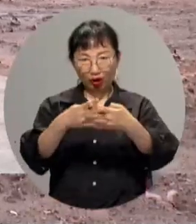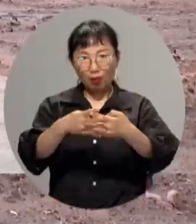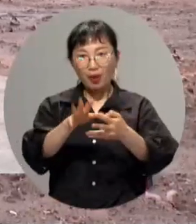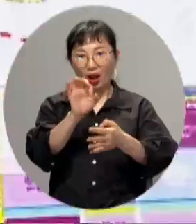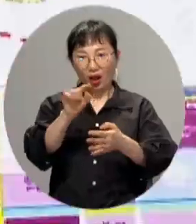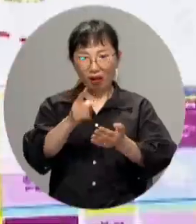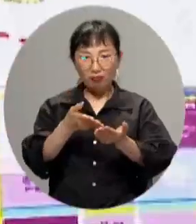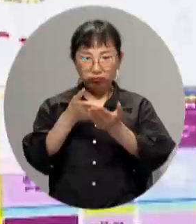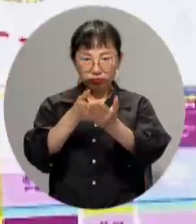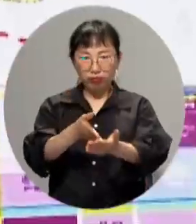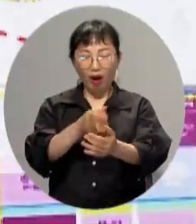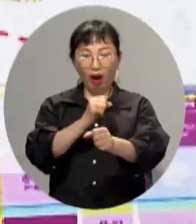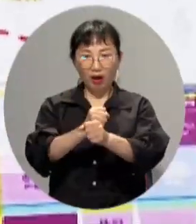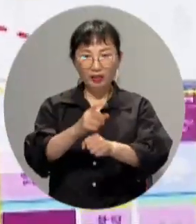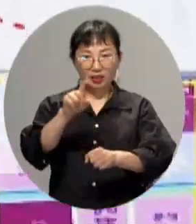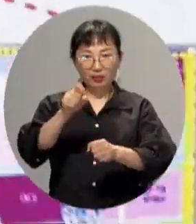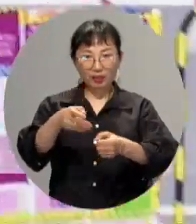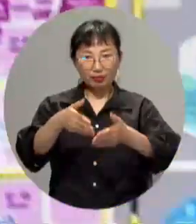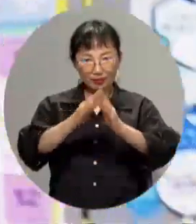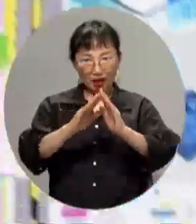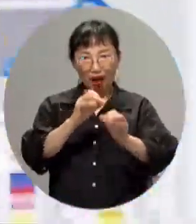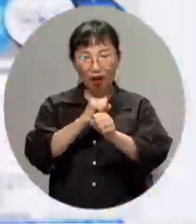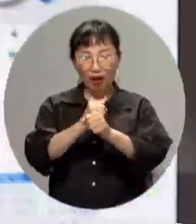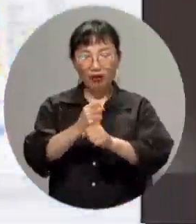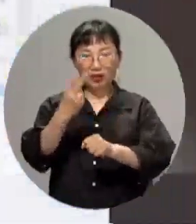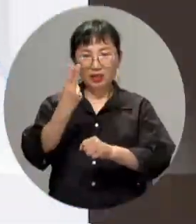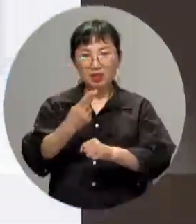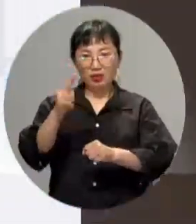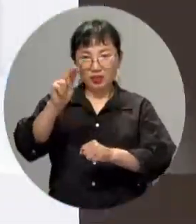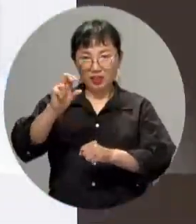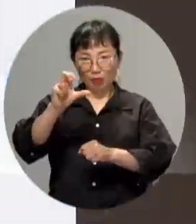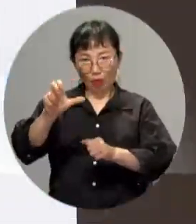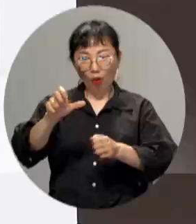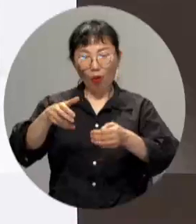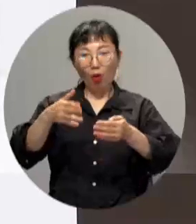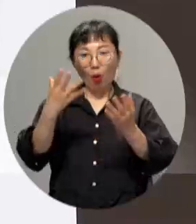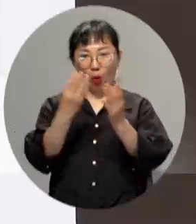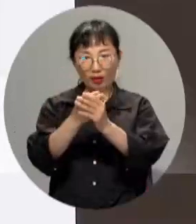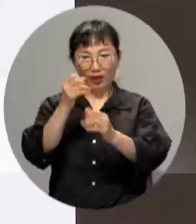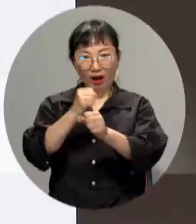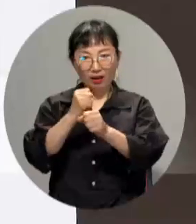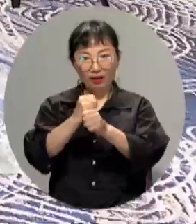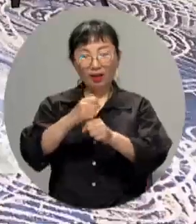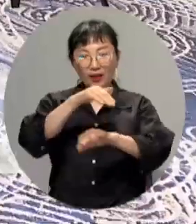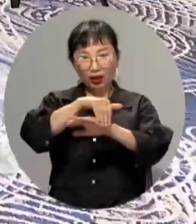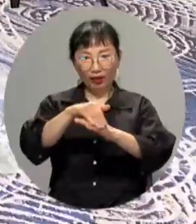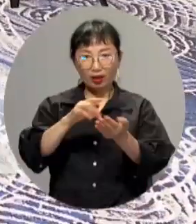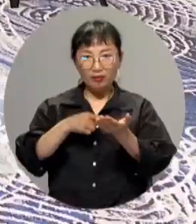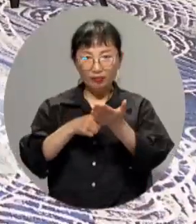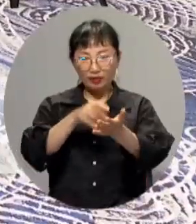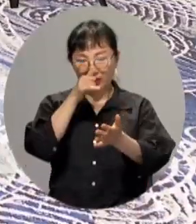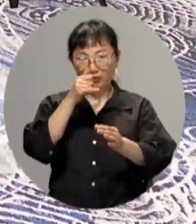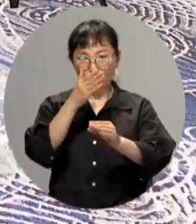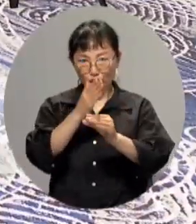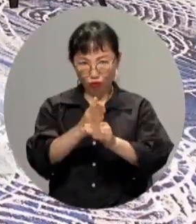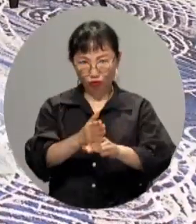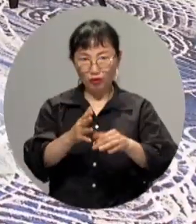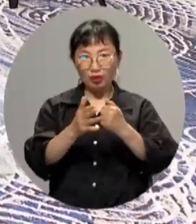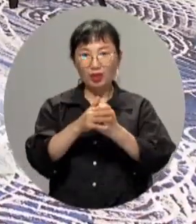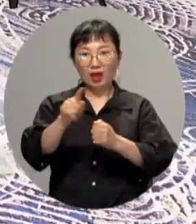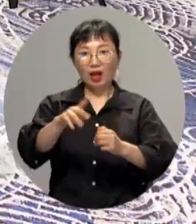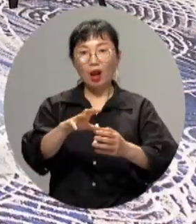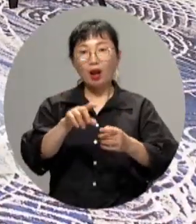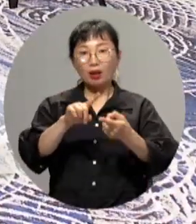오는 11월 착공 2025년 상반기 중 개장하는 계획이 추진됩니다 새만금 자동차 수출